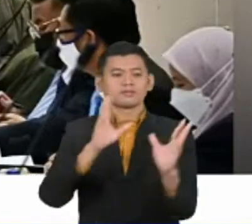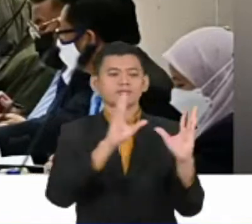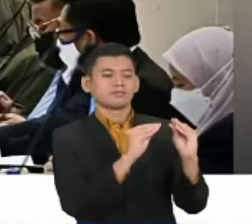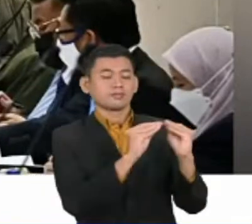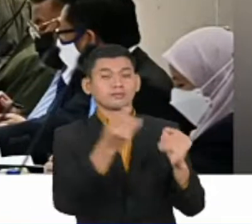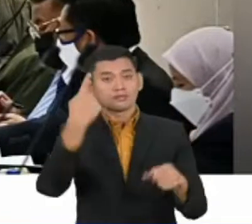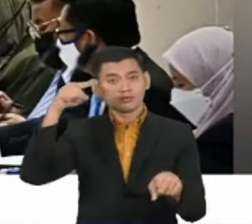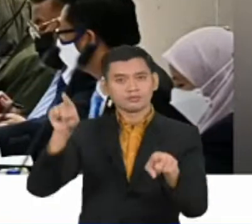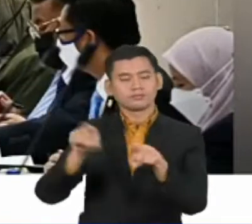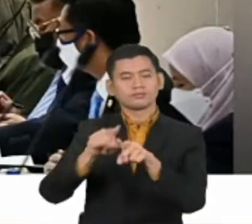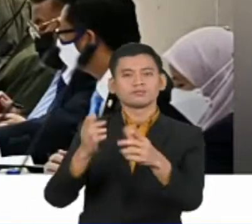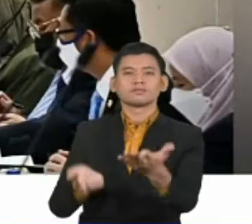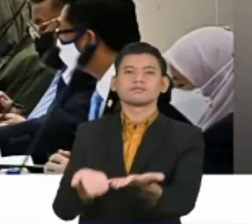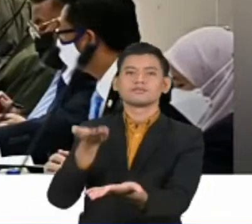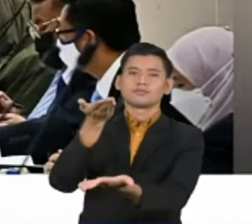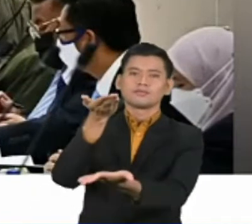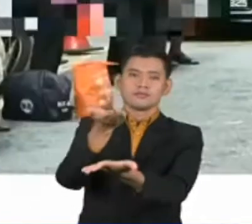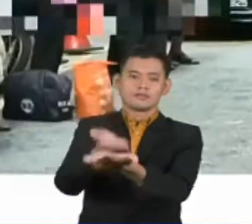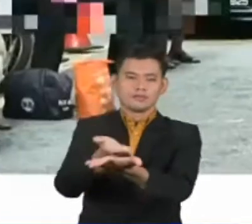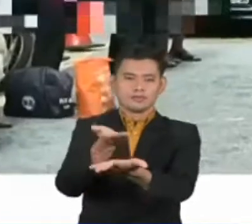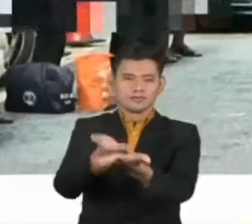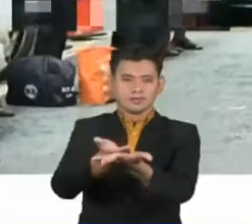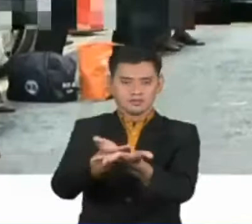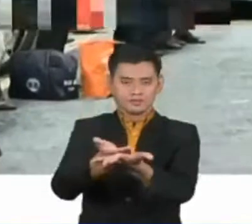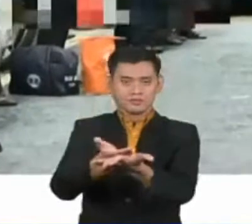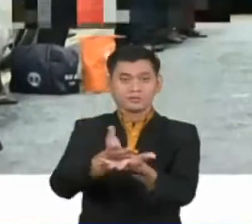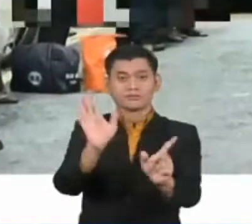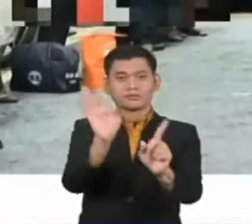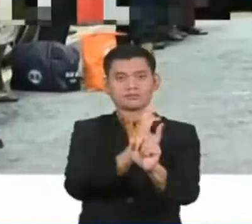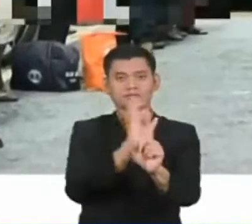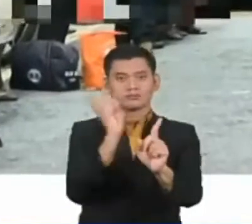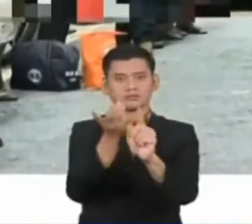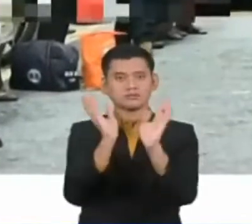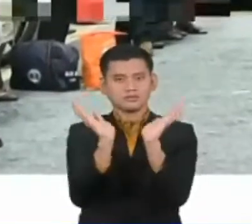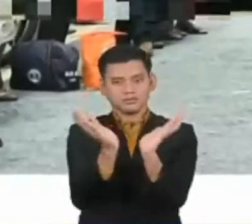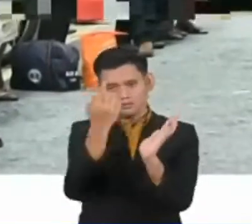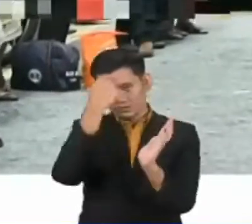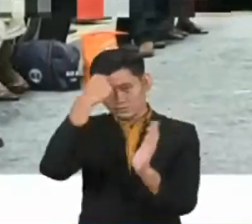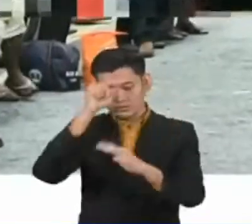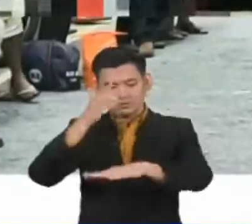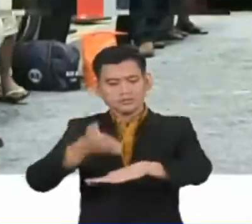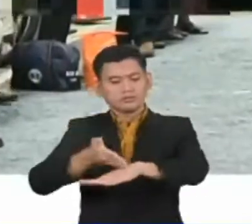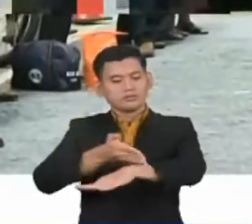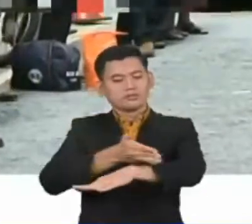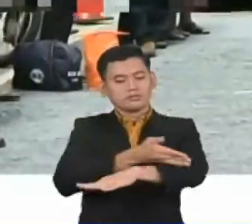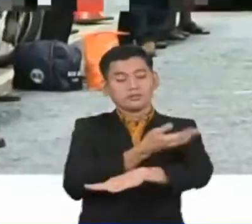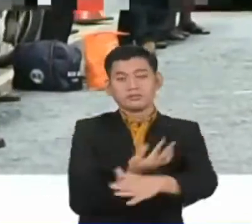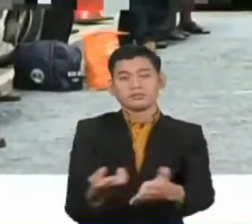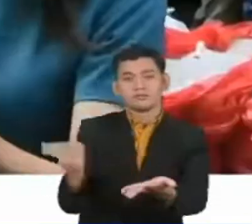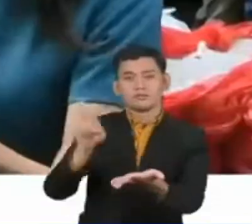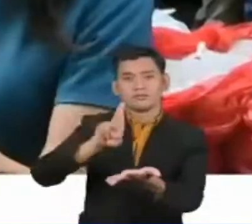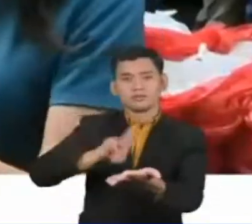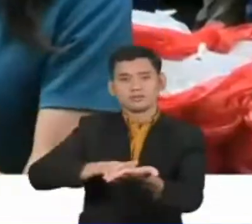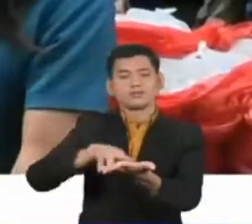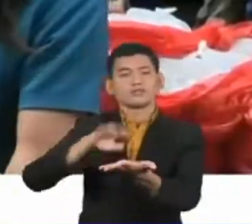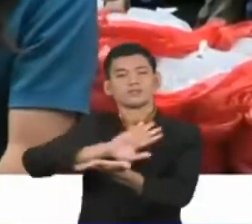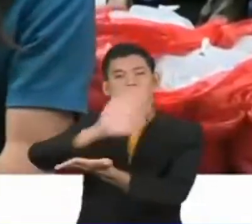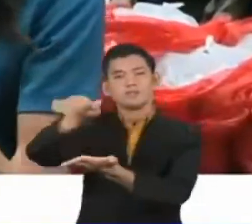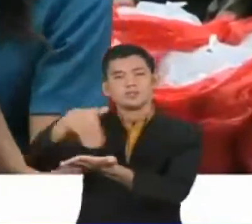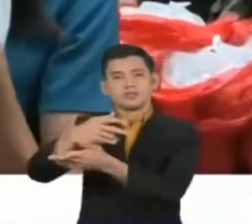dengan cadangan Kementerian Pembangunan Wanita, Keluarga dan Masyarakat untuk meningkatkan pendaftaran pusat jagaan sedia